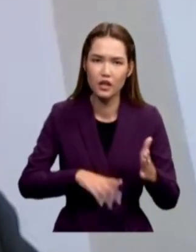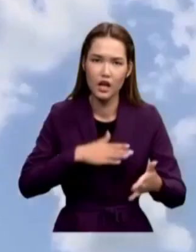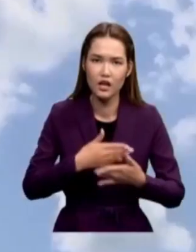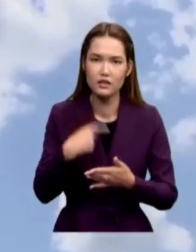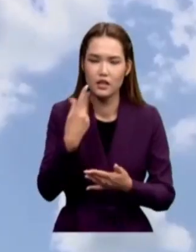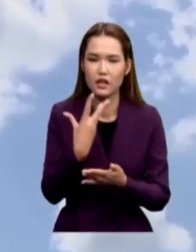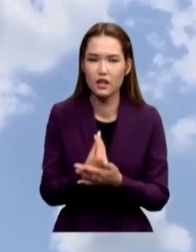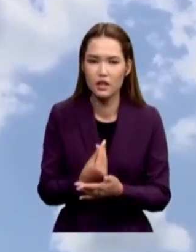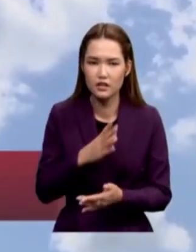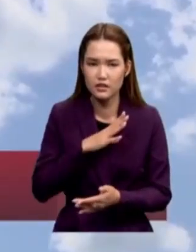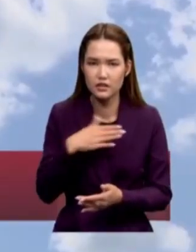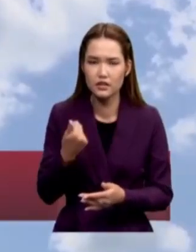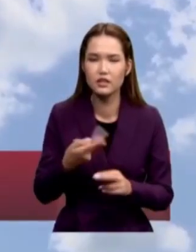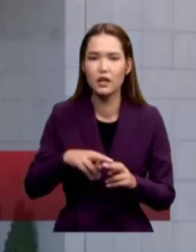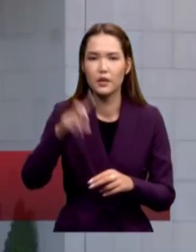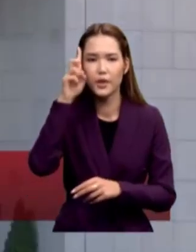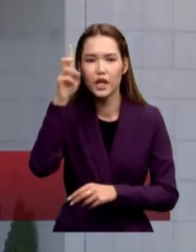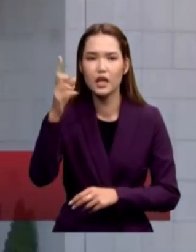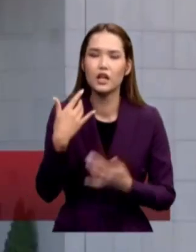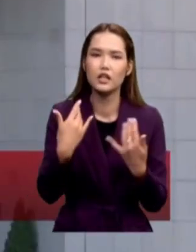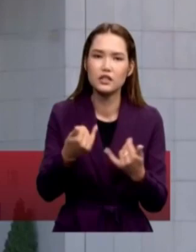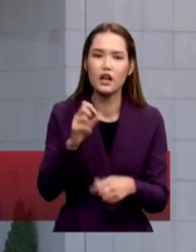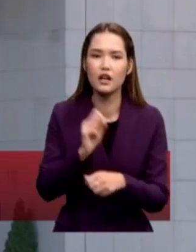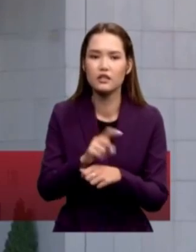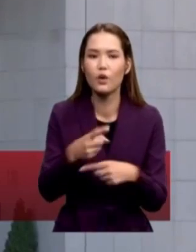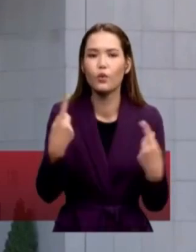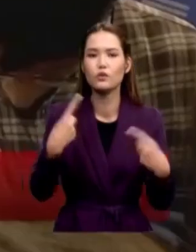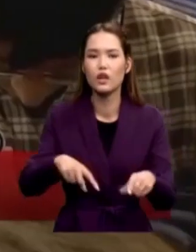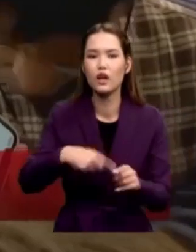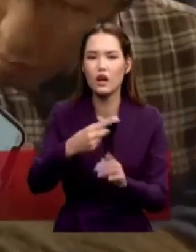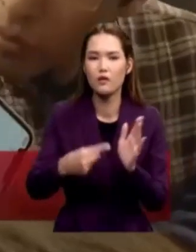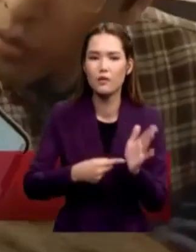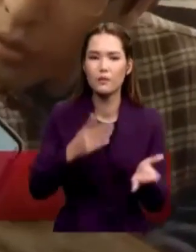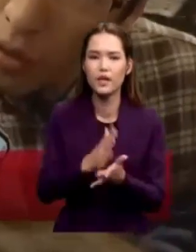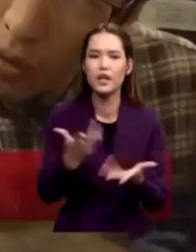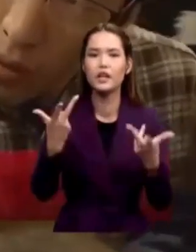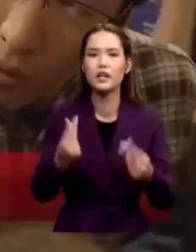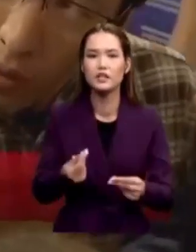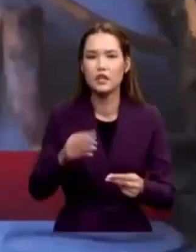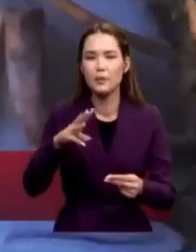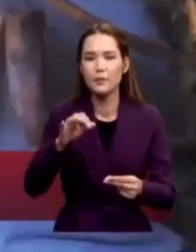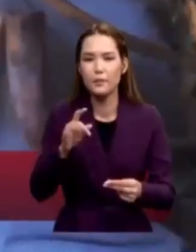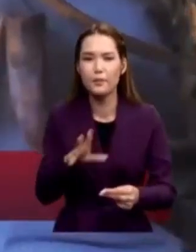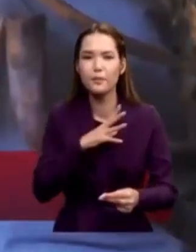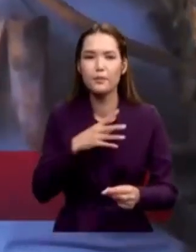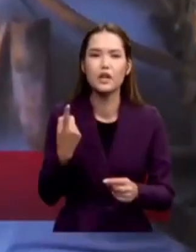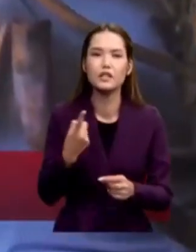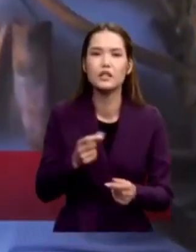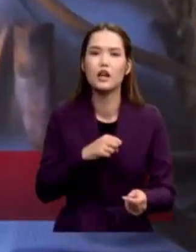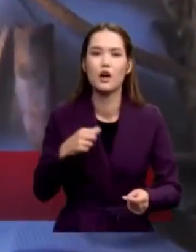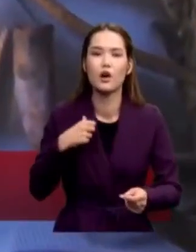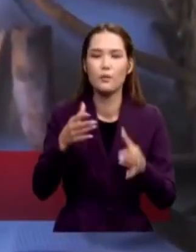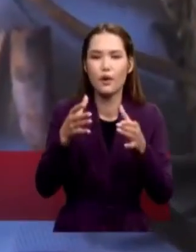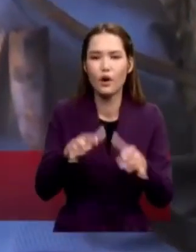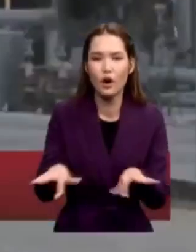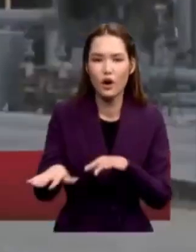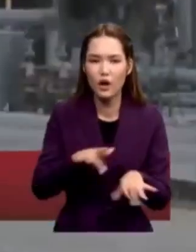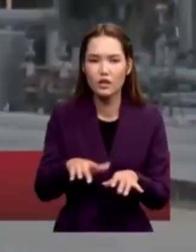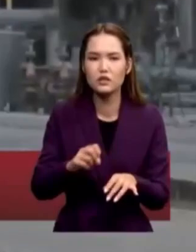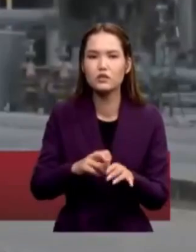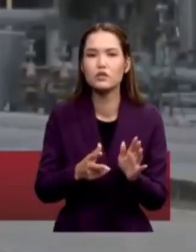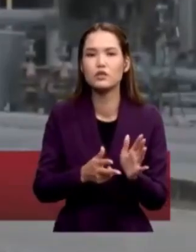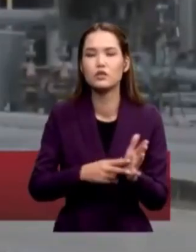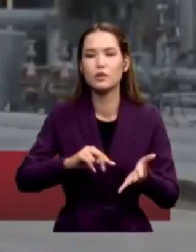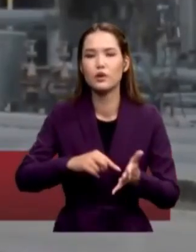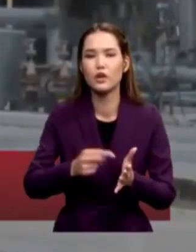объекта. Между тем, власти сейчас озадачены другим вопросом. Где найти средства на модернизацию МАЭК? Ведь у Акимата